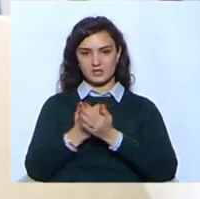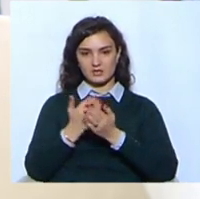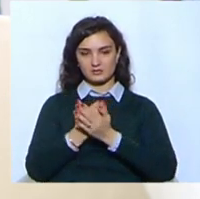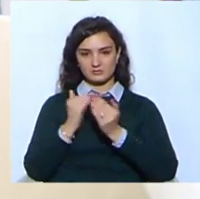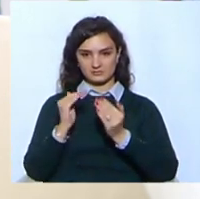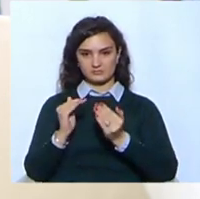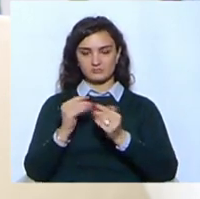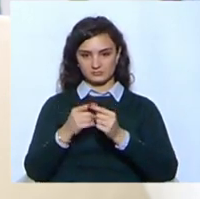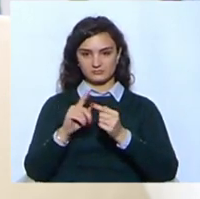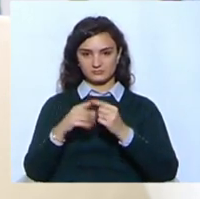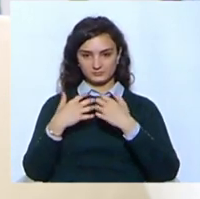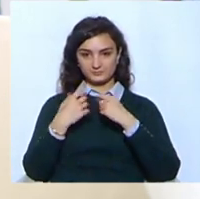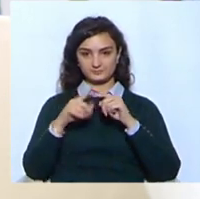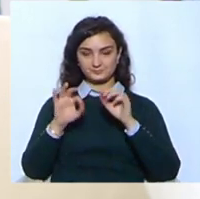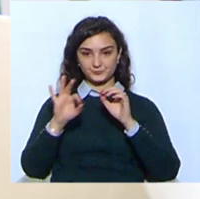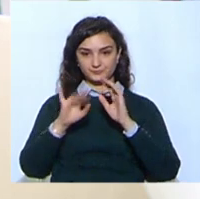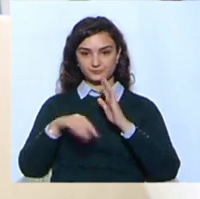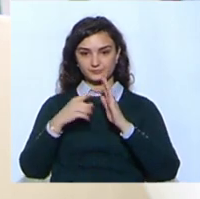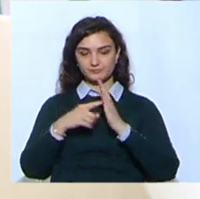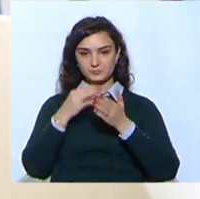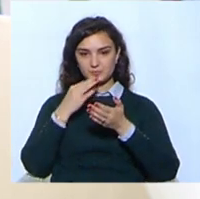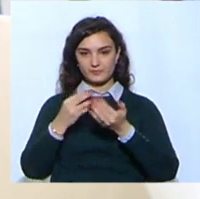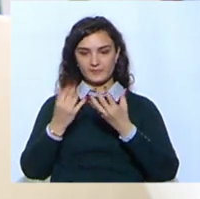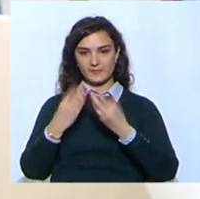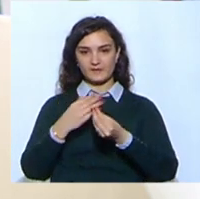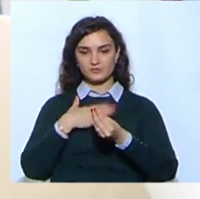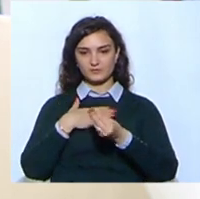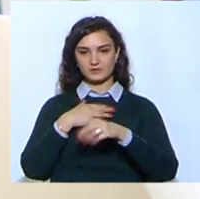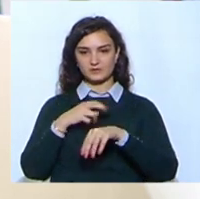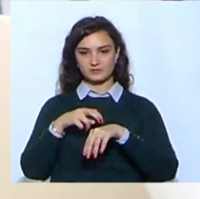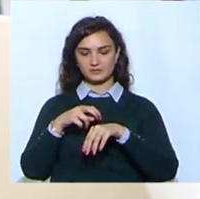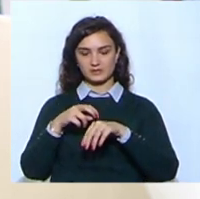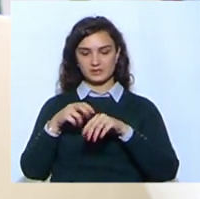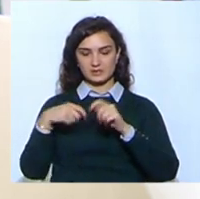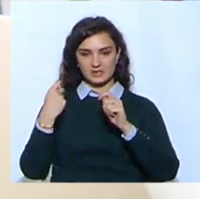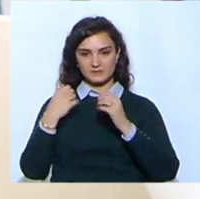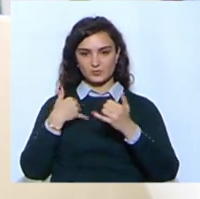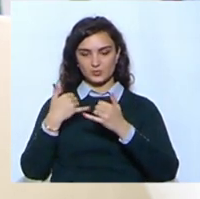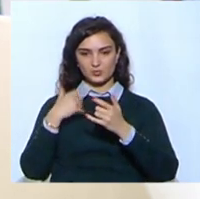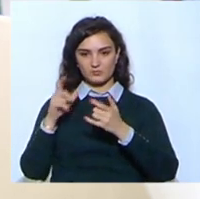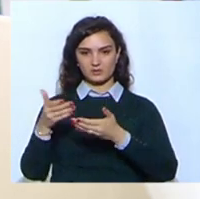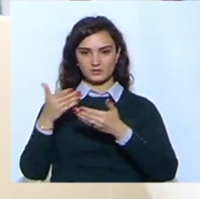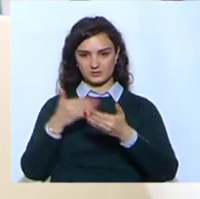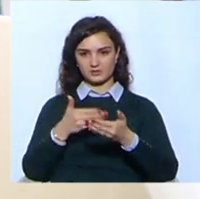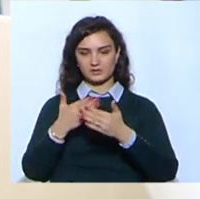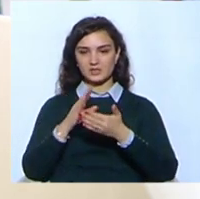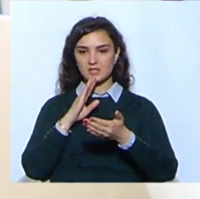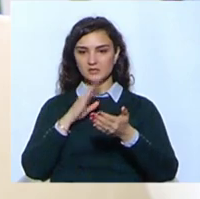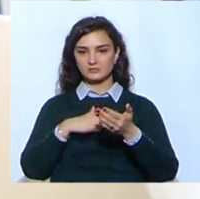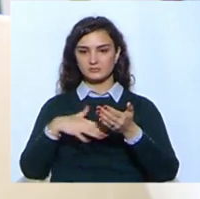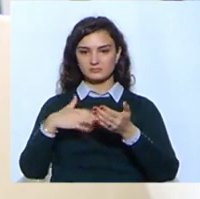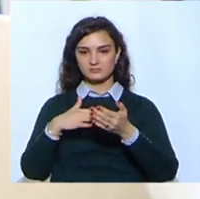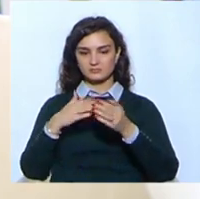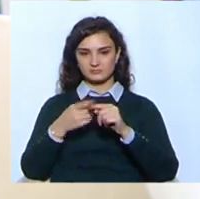ჭრილში. დღეს გადავწყვიტეთ ამ ტიპის კითხვებს უპასუხოთ დღევანდელი ჩვენი გადაცემის სტუმართან ერთად, რომელიც გახლავთ მეან-გინეკოლოგი მაკა